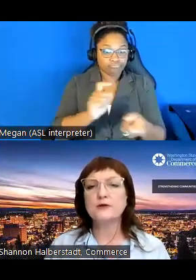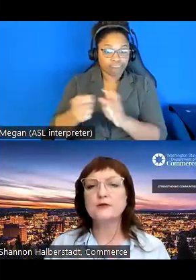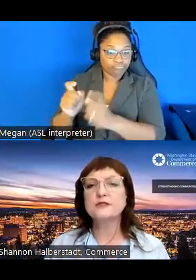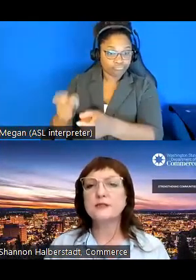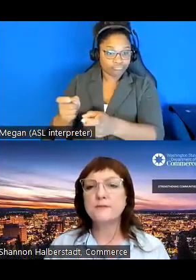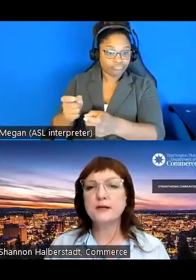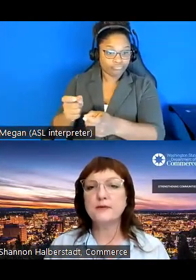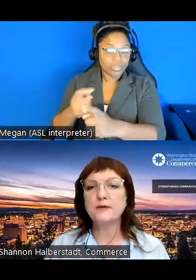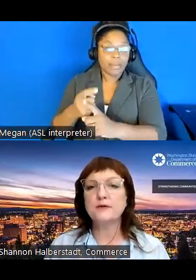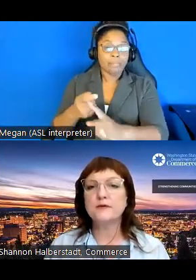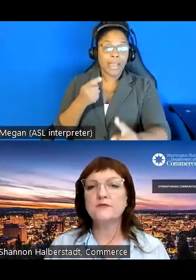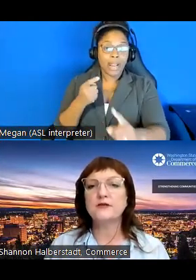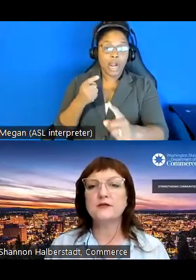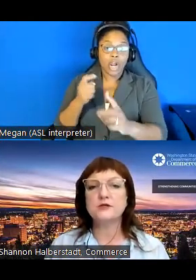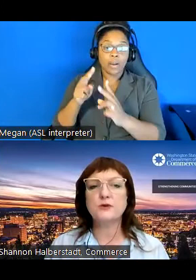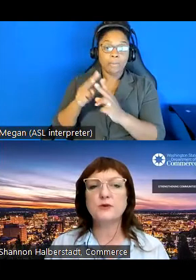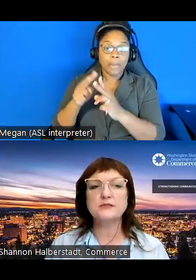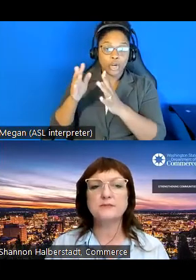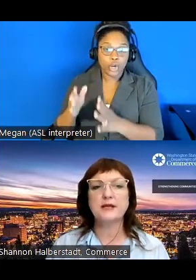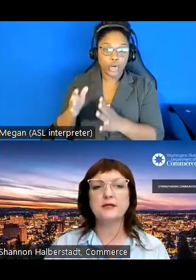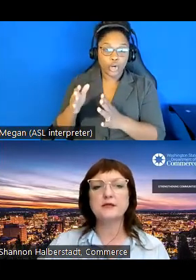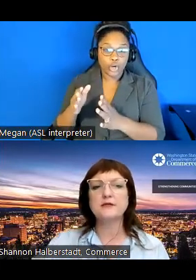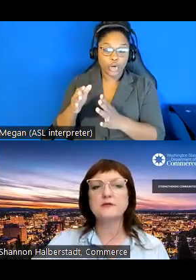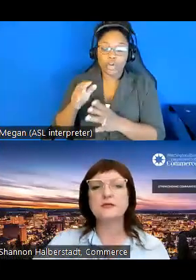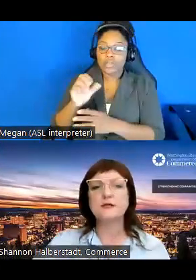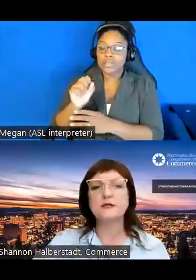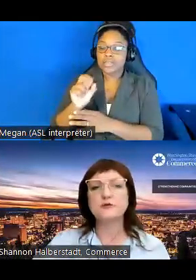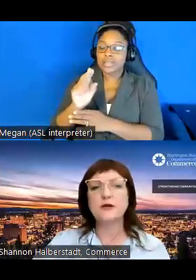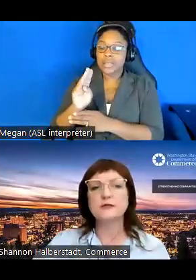보여야 할지도 모르니까요.